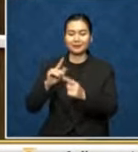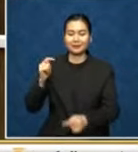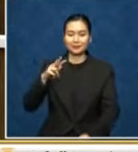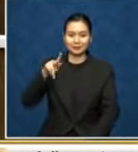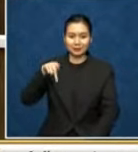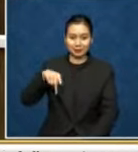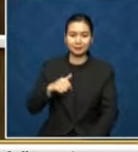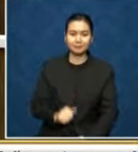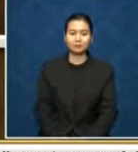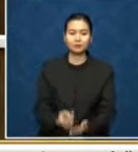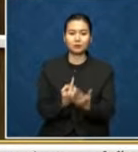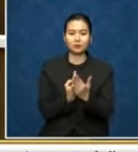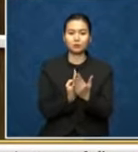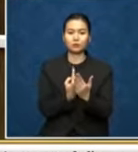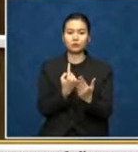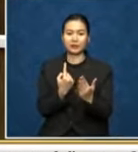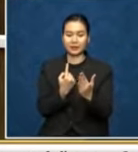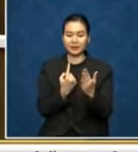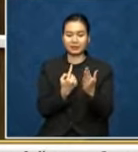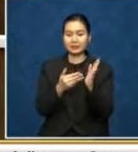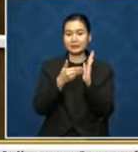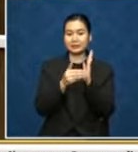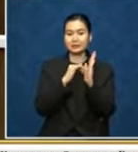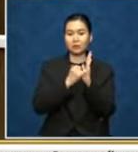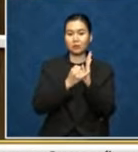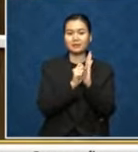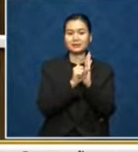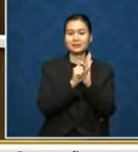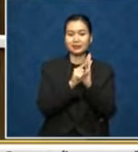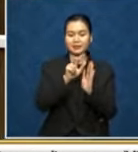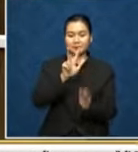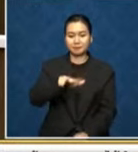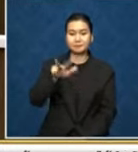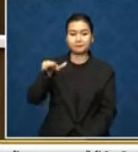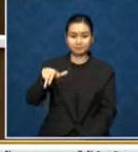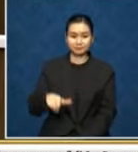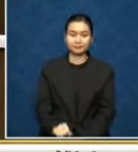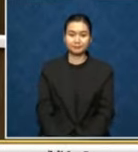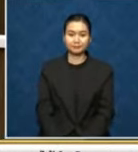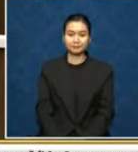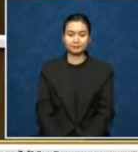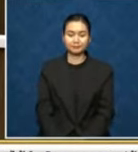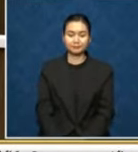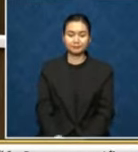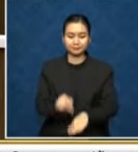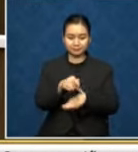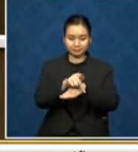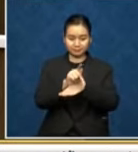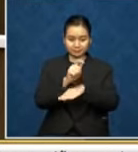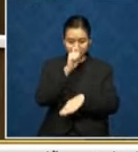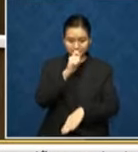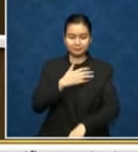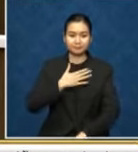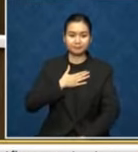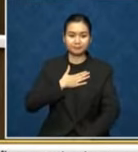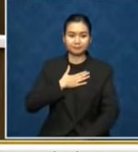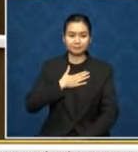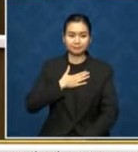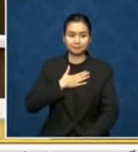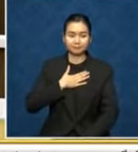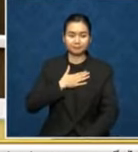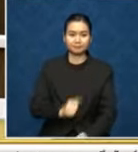ฎรจังหวัดศรีสะเกษเขต5พรรคเพื่อไทยท่านประธานที่เคารพครับผ